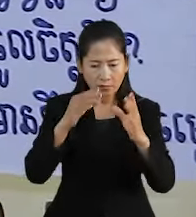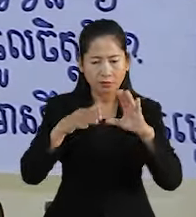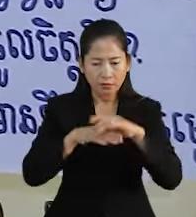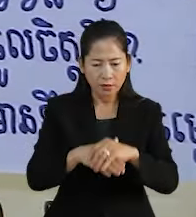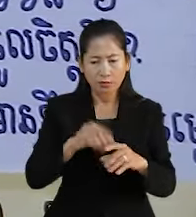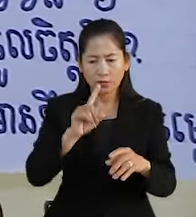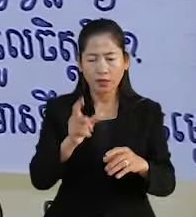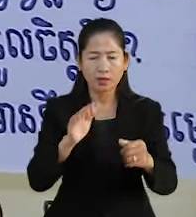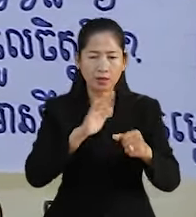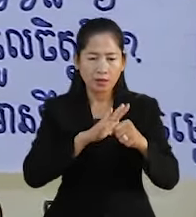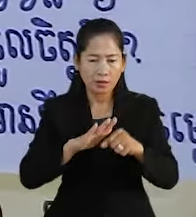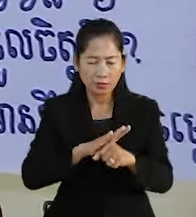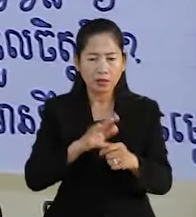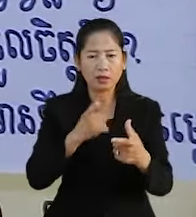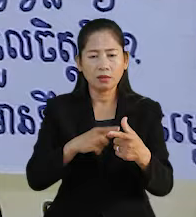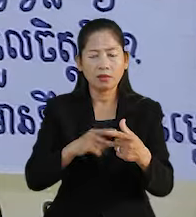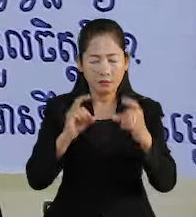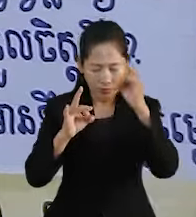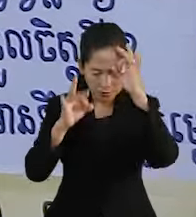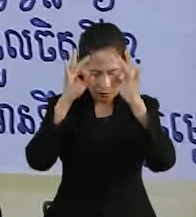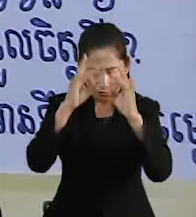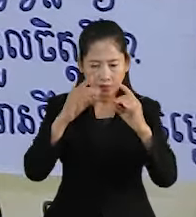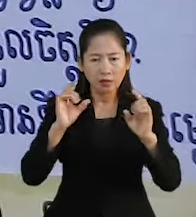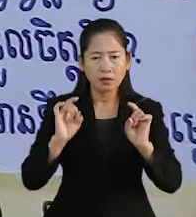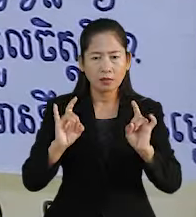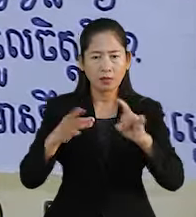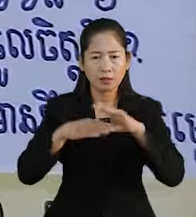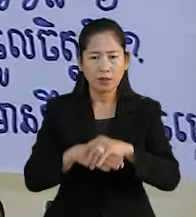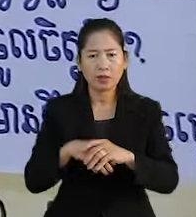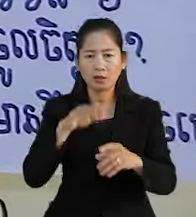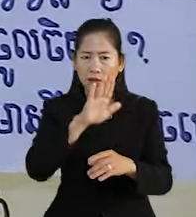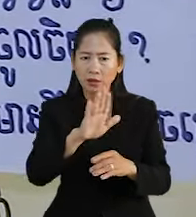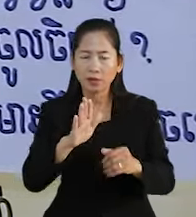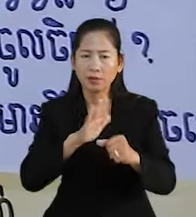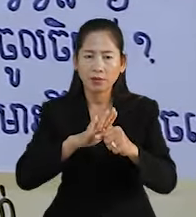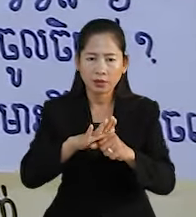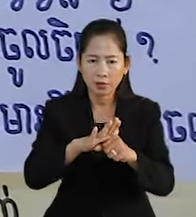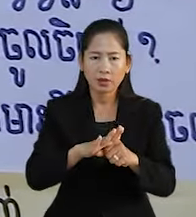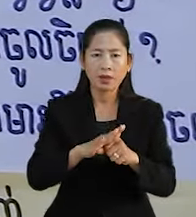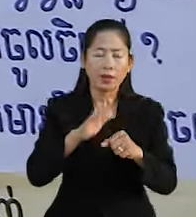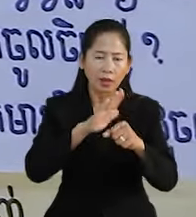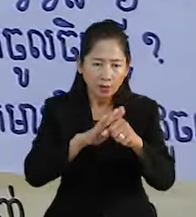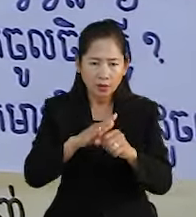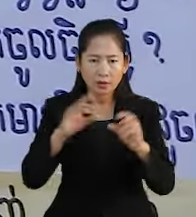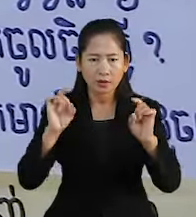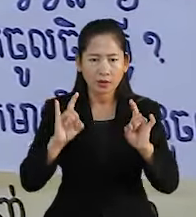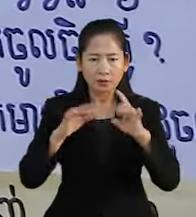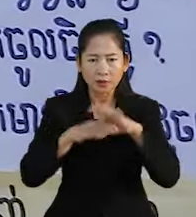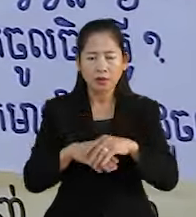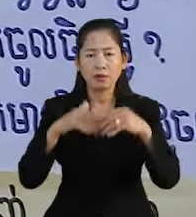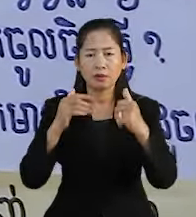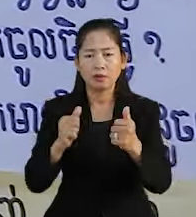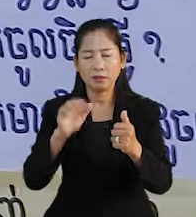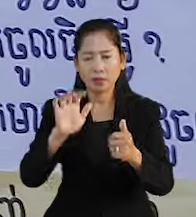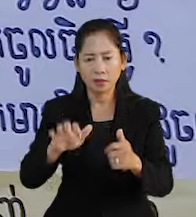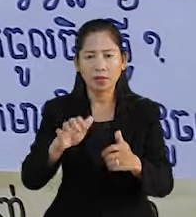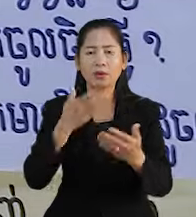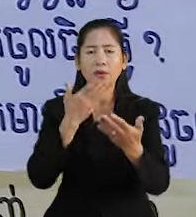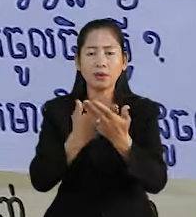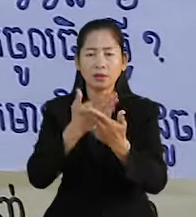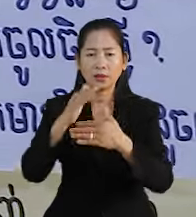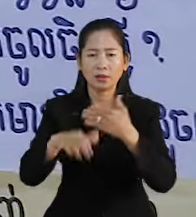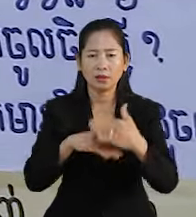ដែលកូនកូនពេញចិត្តឬថាពណ៌នាអំពីមិត្តម្នាក់ដែលកូនកូនពេញចិត្តអាចតែពេញចិត្តជាមិត្តល្អរបស់យើងណាកូនណាចាអរ